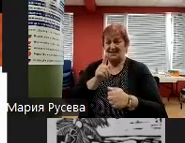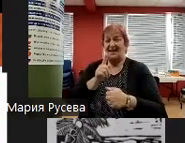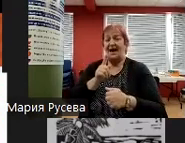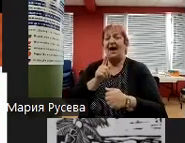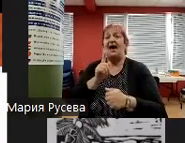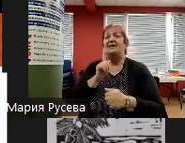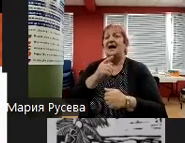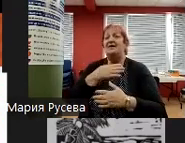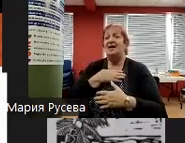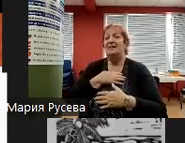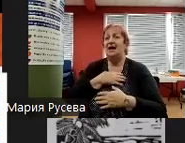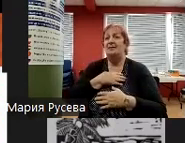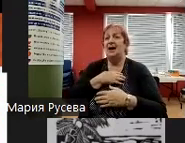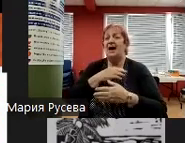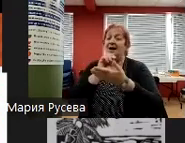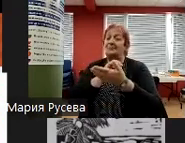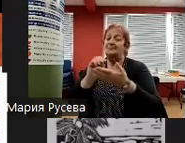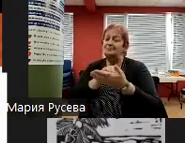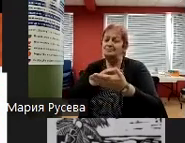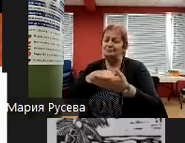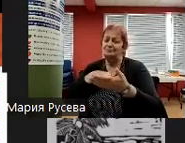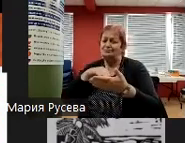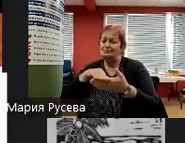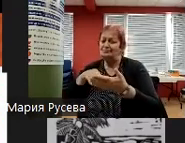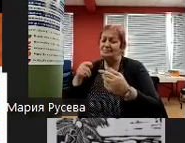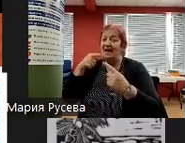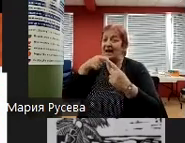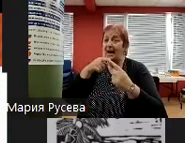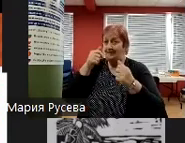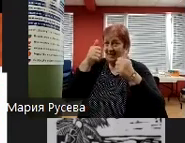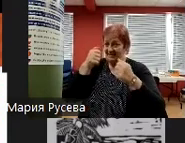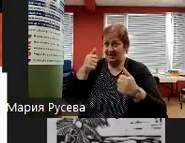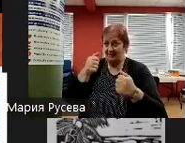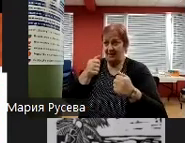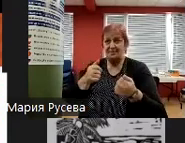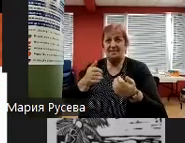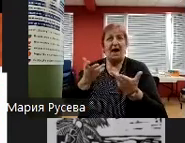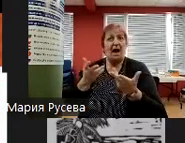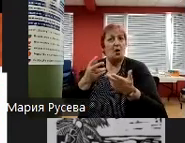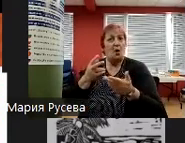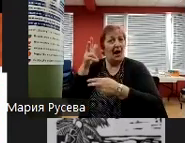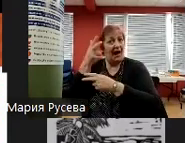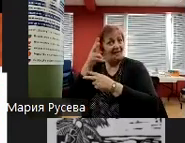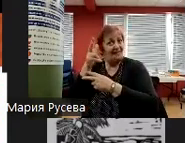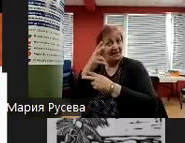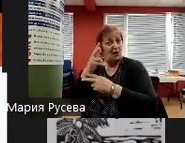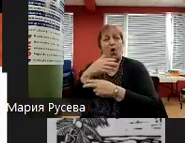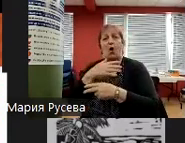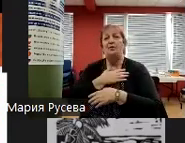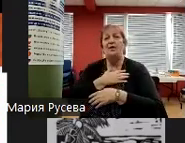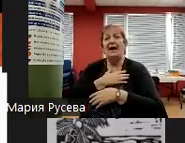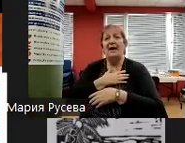има описание, текст някакъв към нея. Ако е видео, да